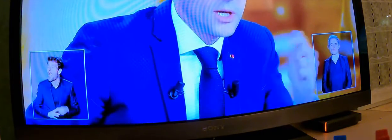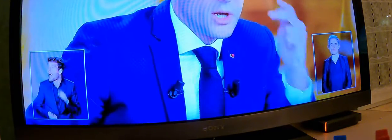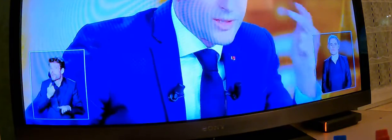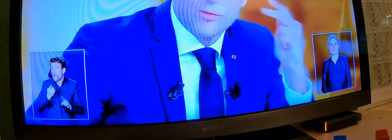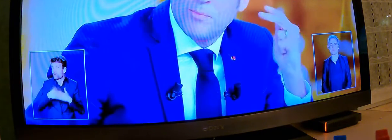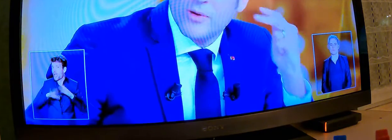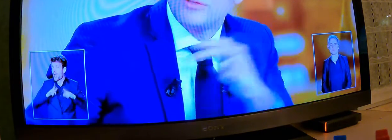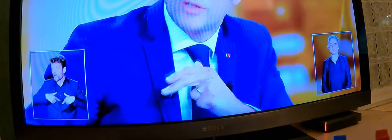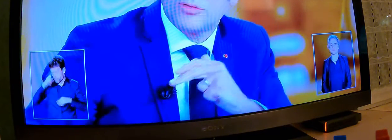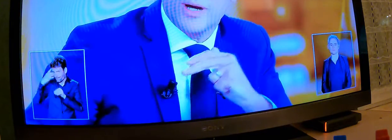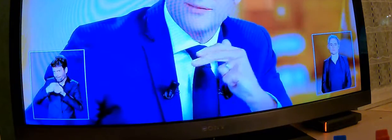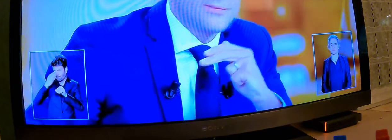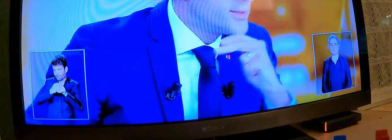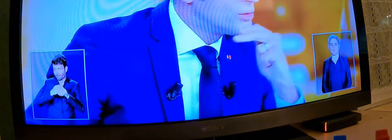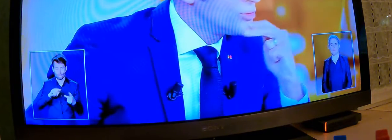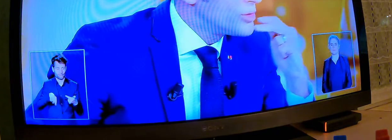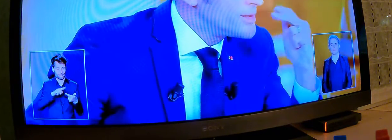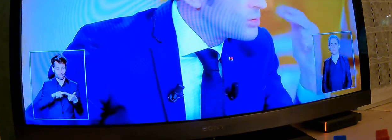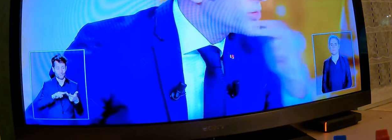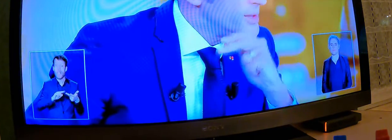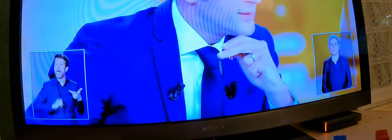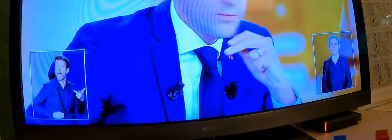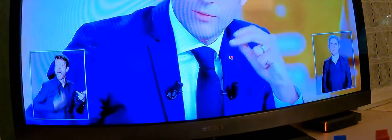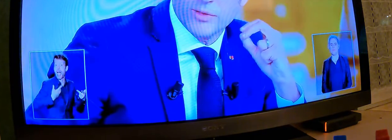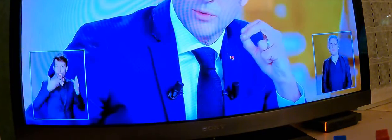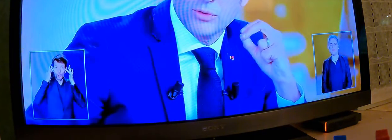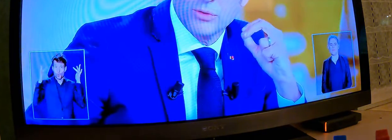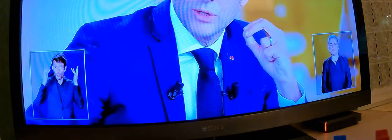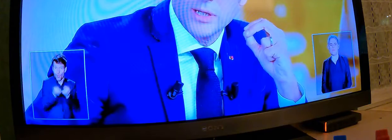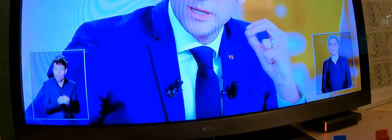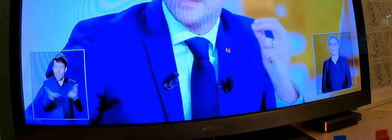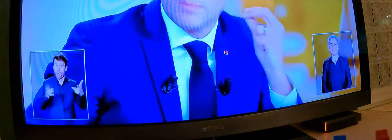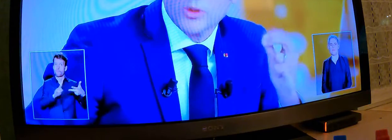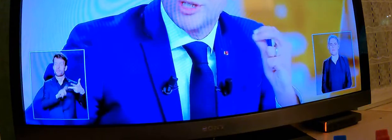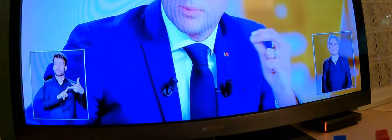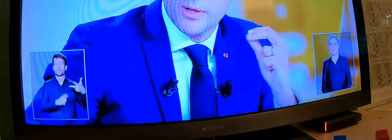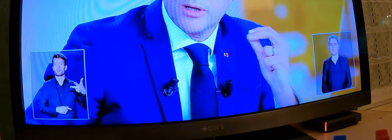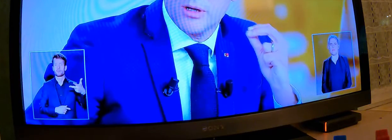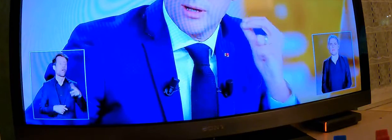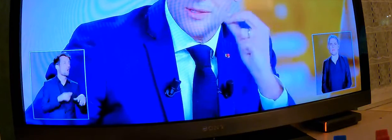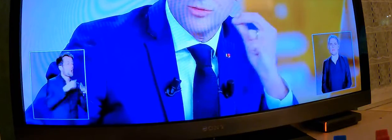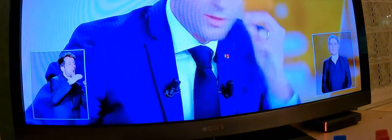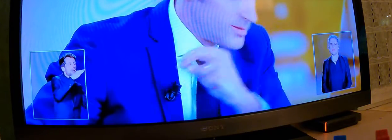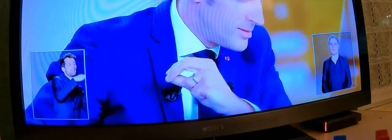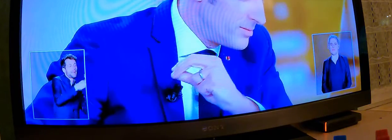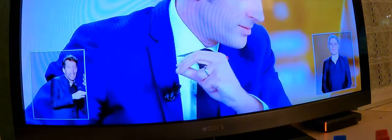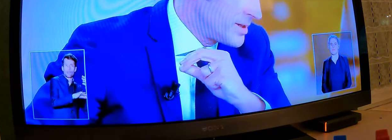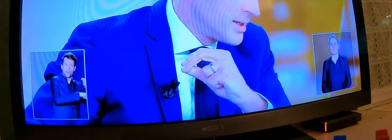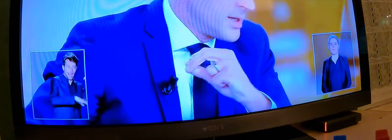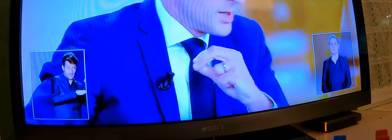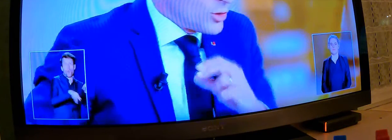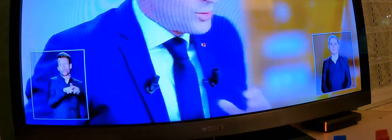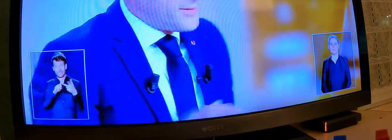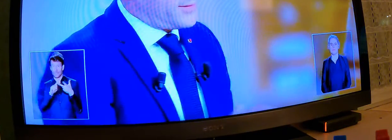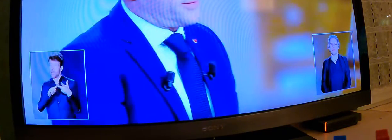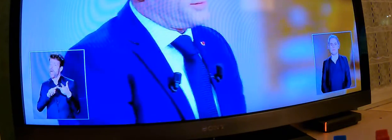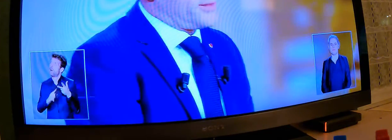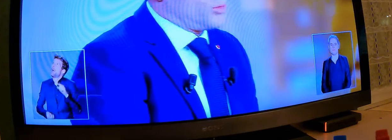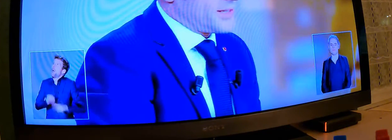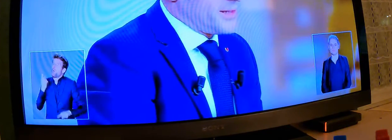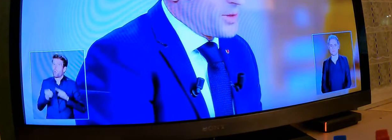l'apprentissage. En développant l'éducation artistique et culturelle, qui, aux côtés des savoirs fondamentaux, est un projet pour l'école, à mes yeux, décisif.